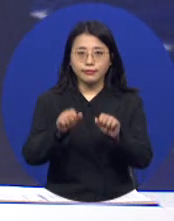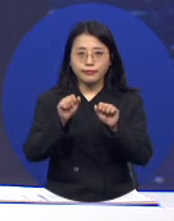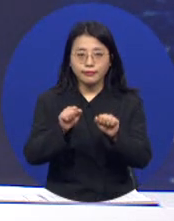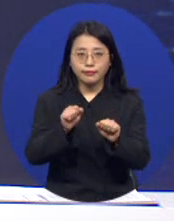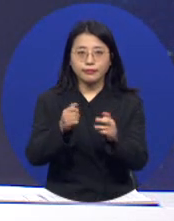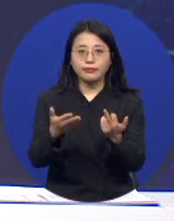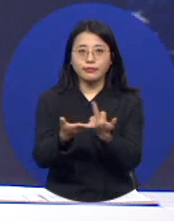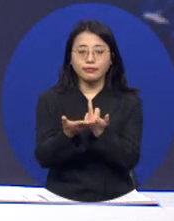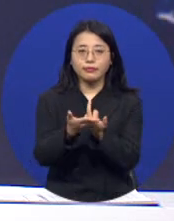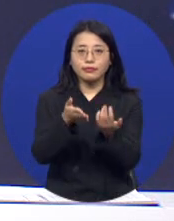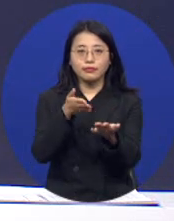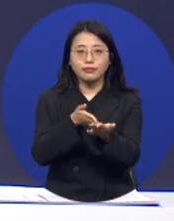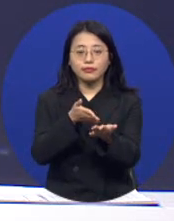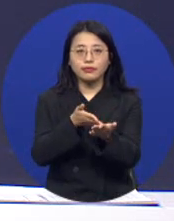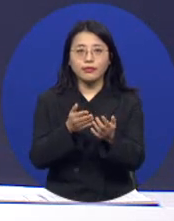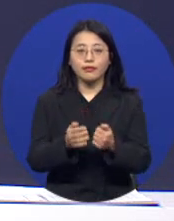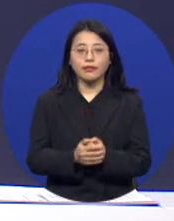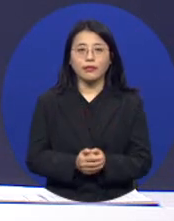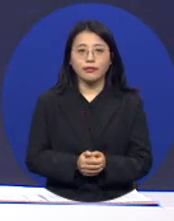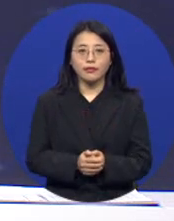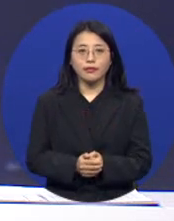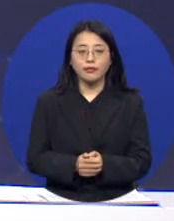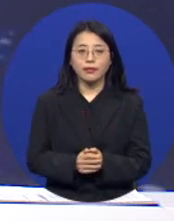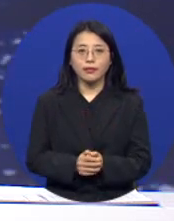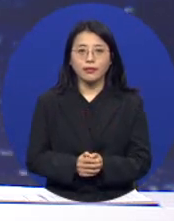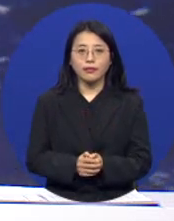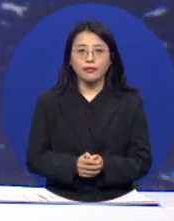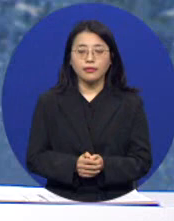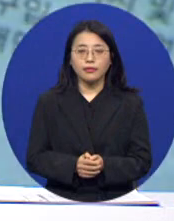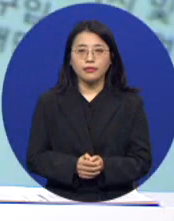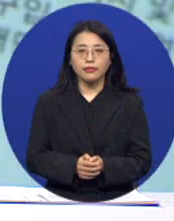여러분 안녕하십니까? 뉴스데스크 제주입니다.